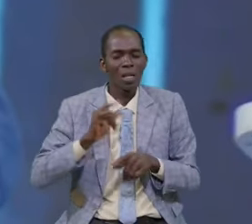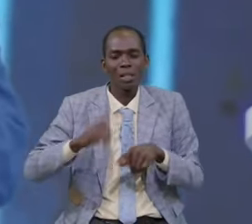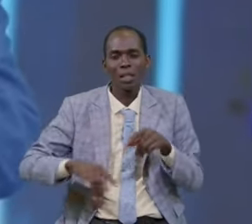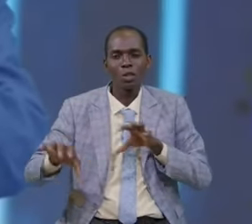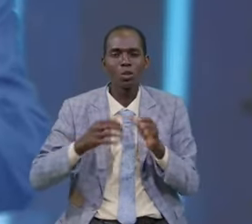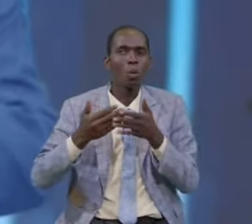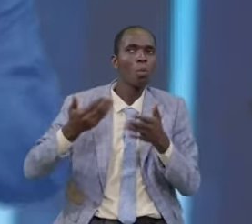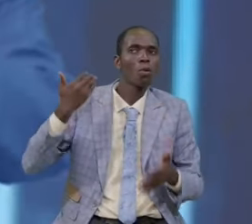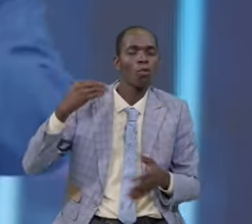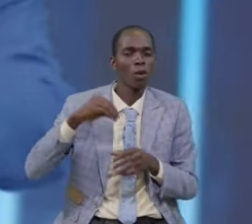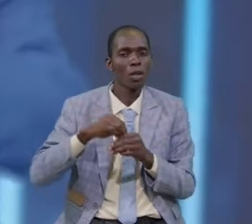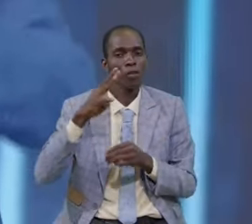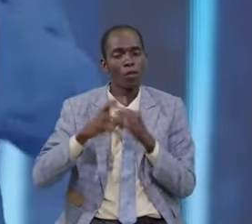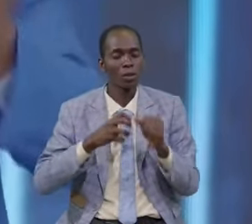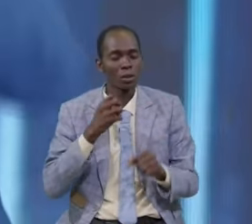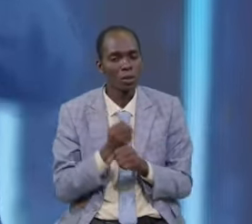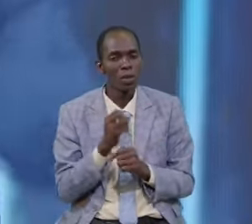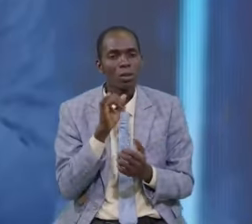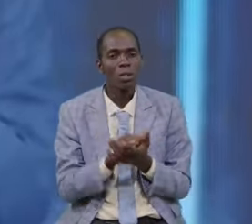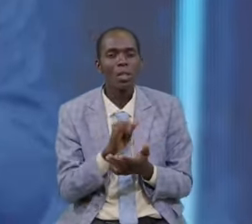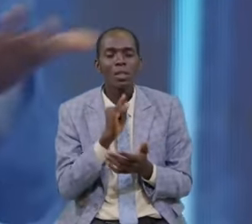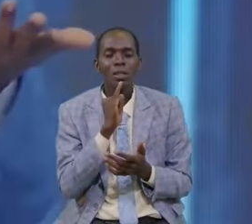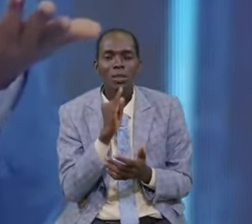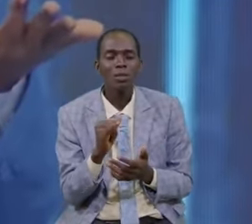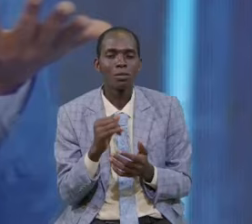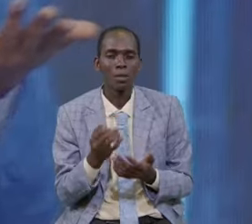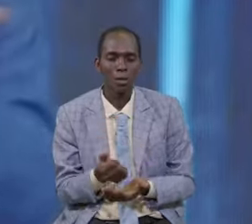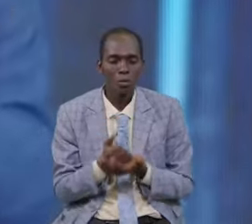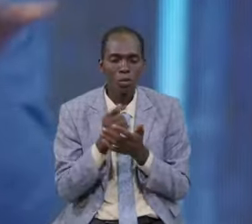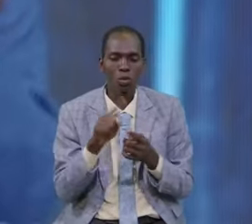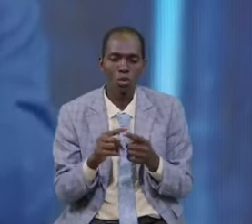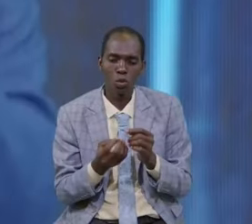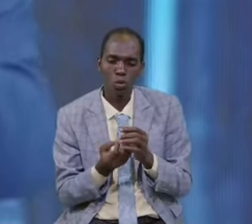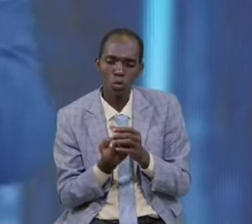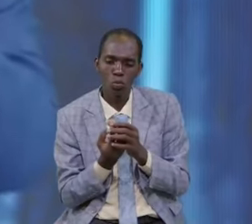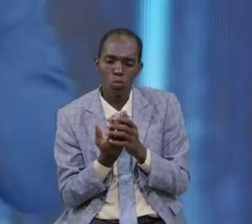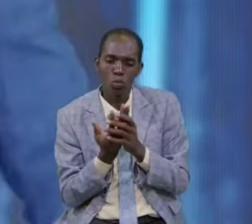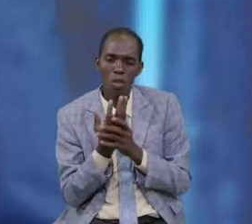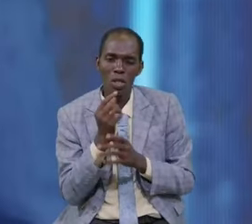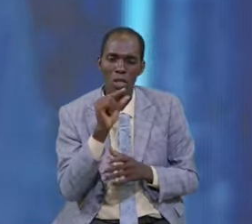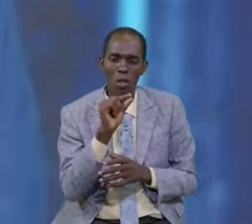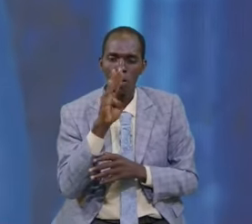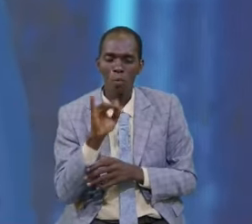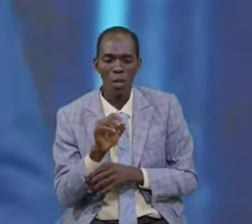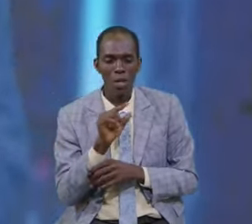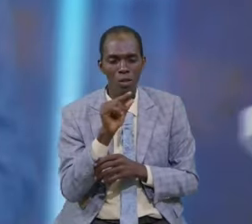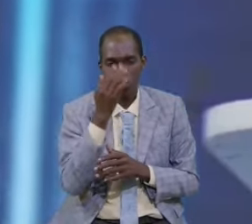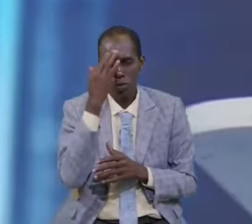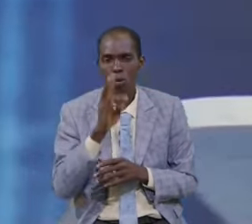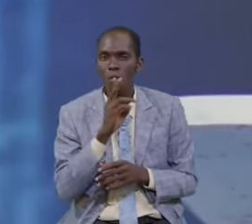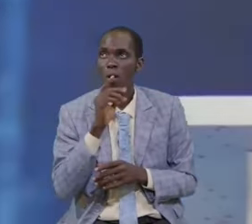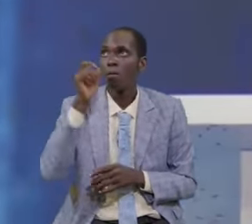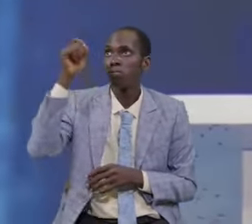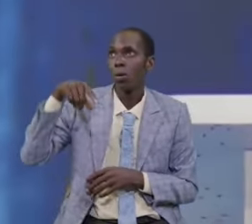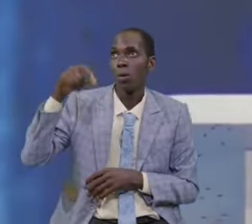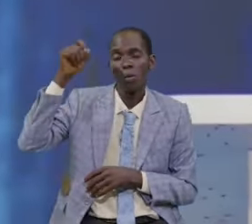2 ans. C'est croître un peu. Et on nous dit que les gouttes font un grand